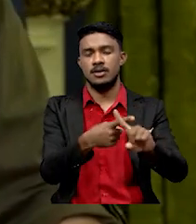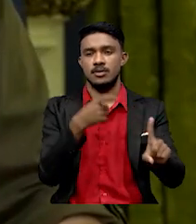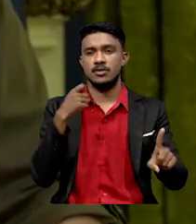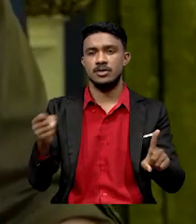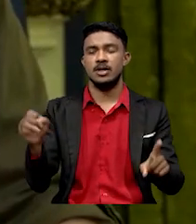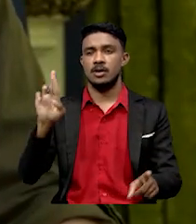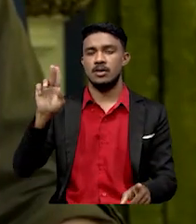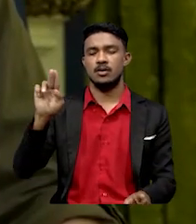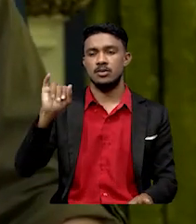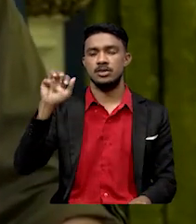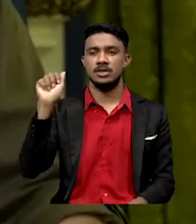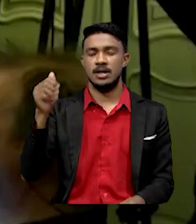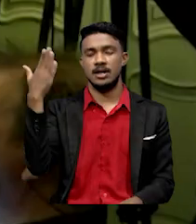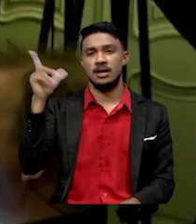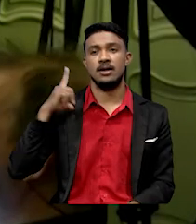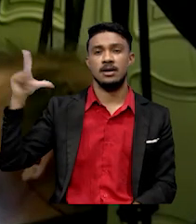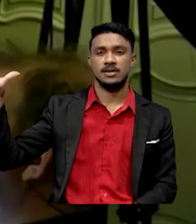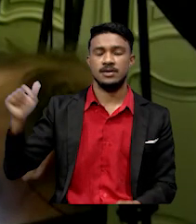rusinian y a parte leste.